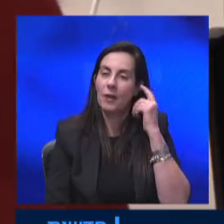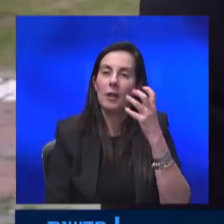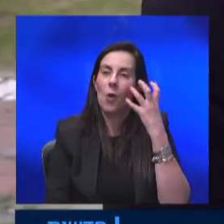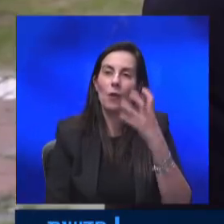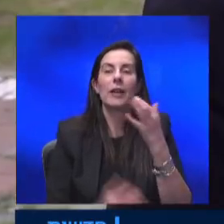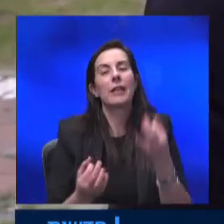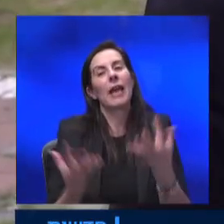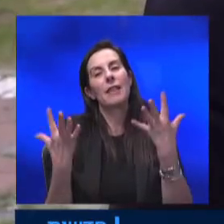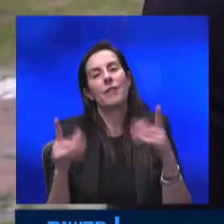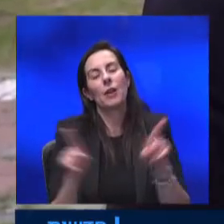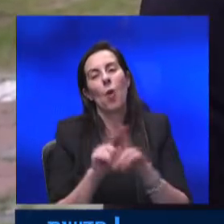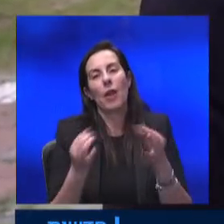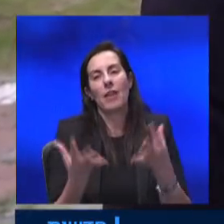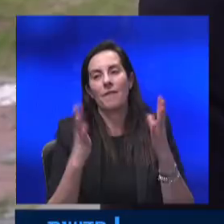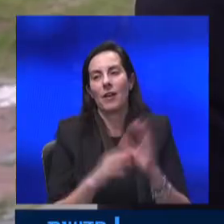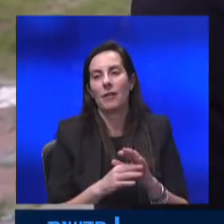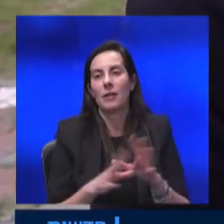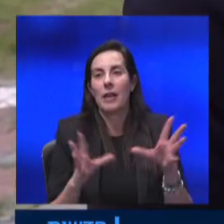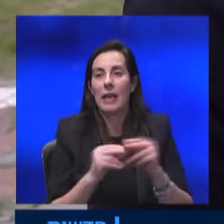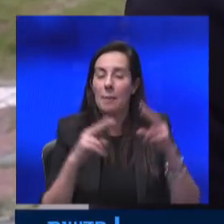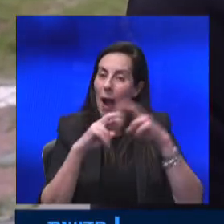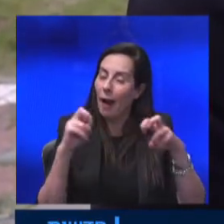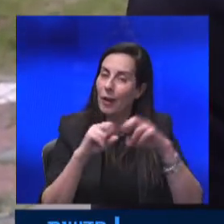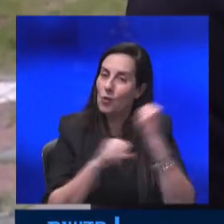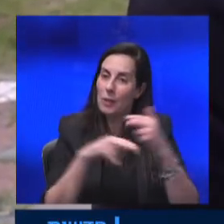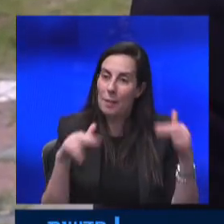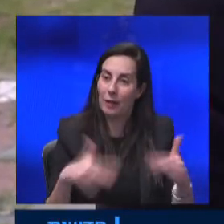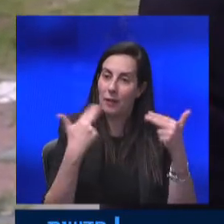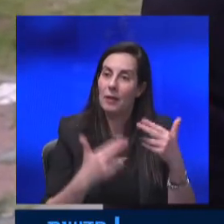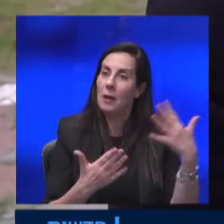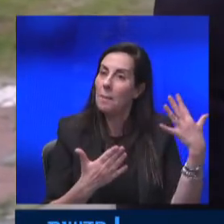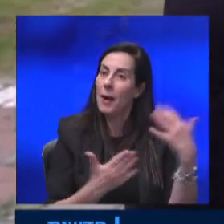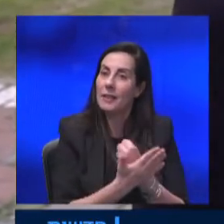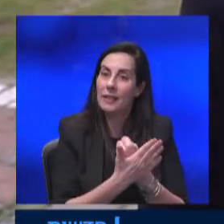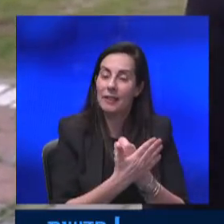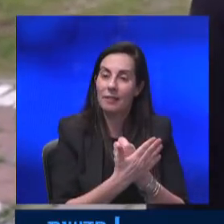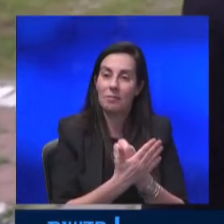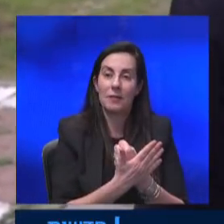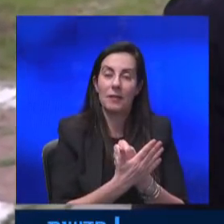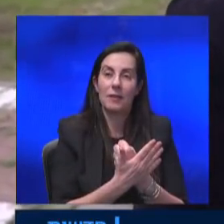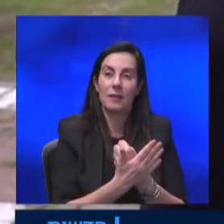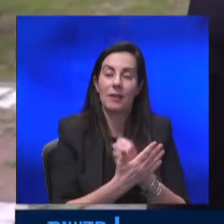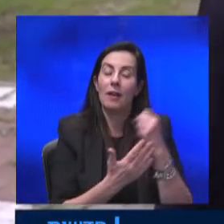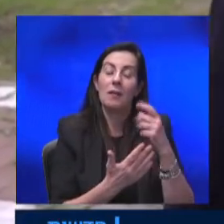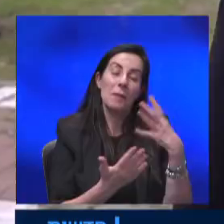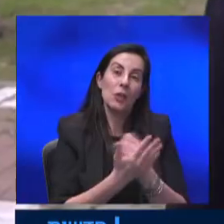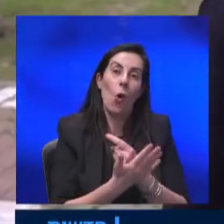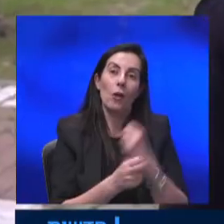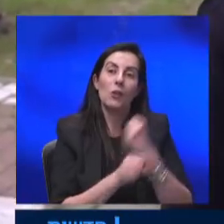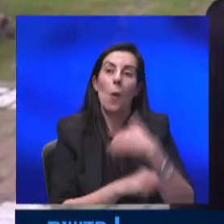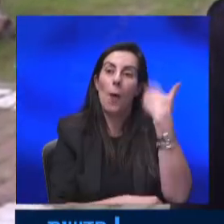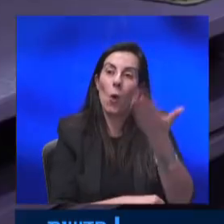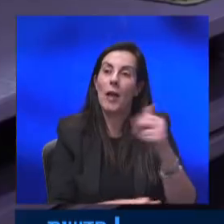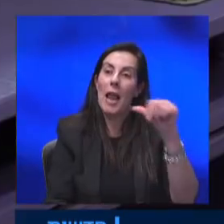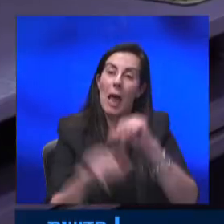מהטבע. באמצעות החקר המקוון, הן מצליחות להגיע אל החוץ, אל המעבדה, למרות